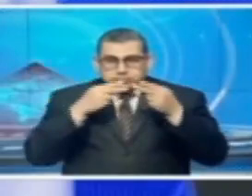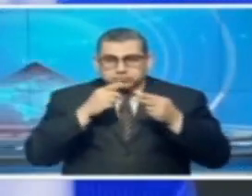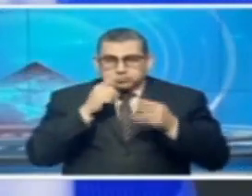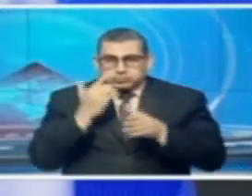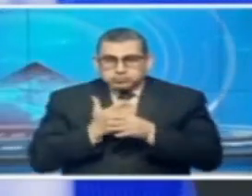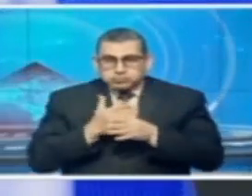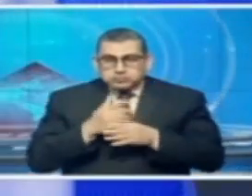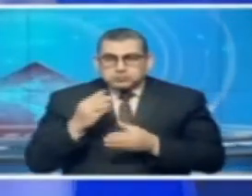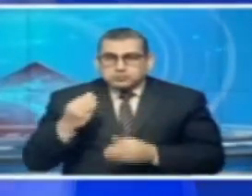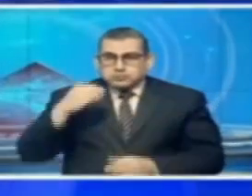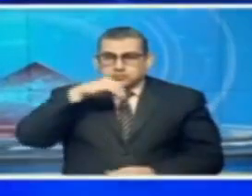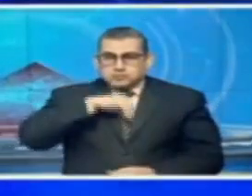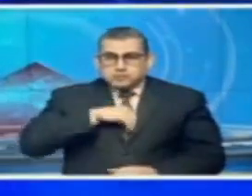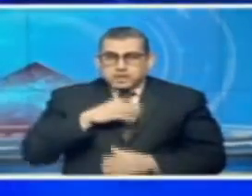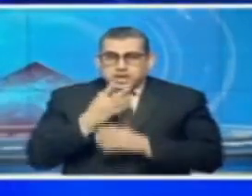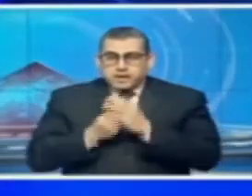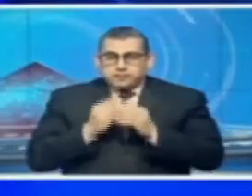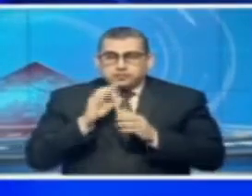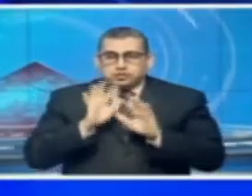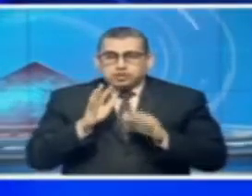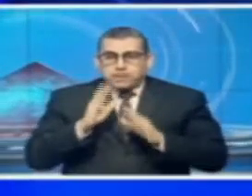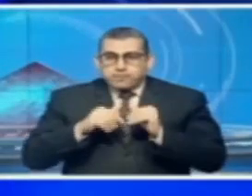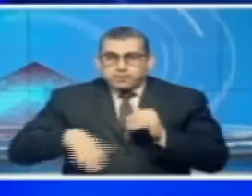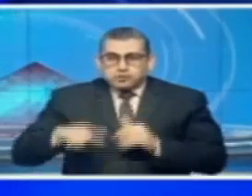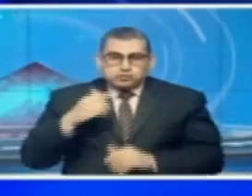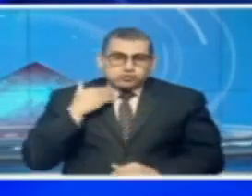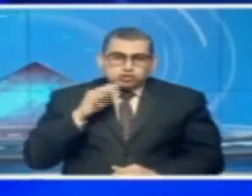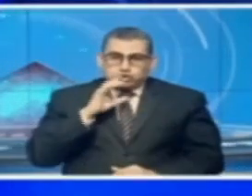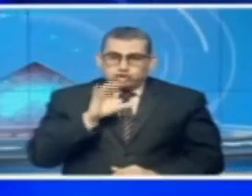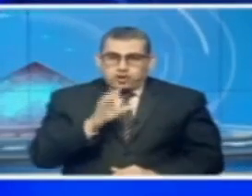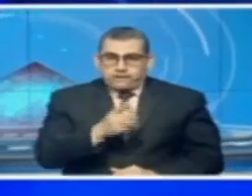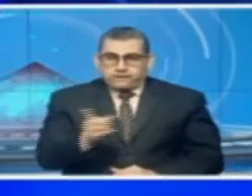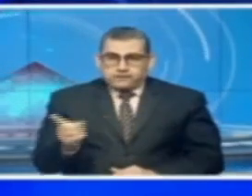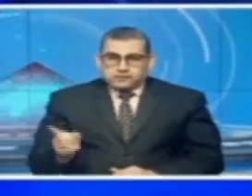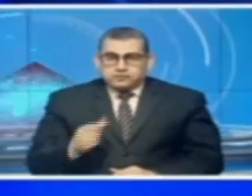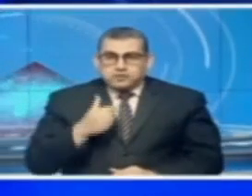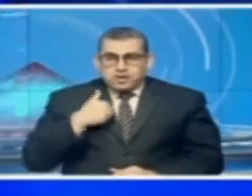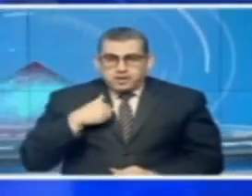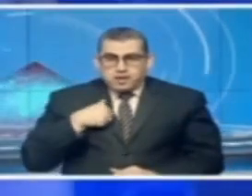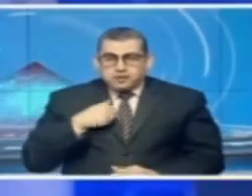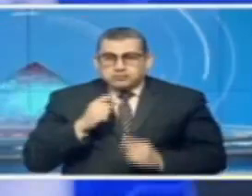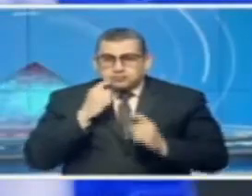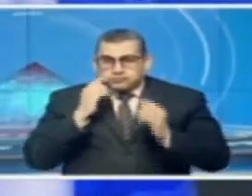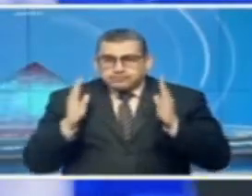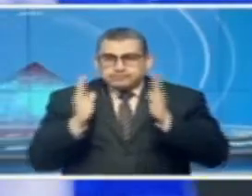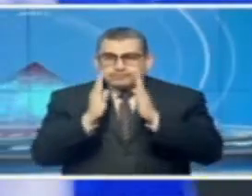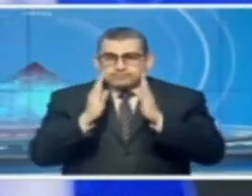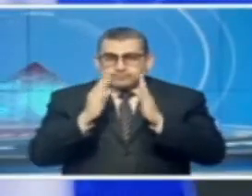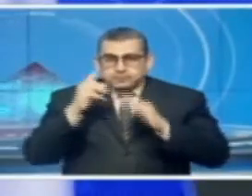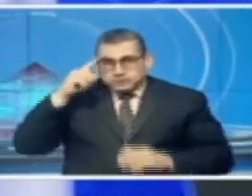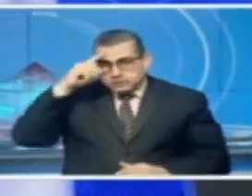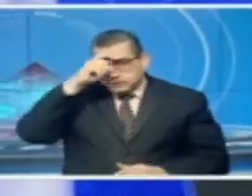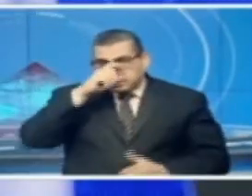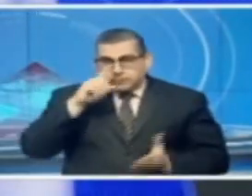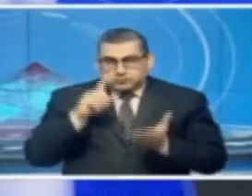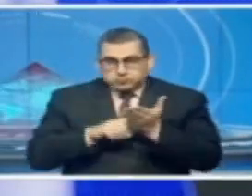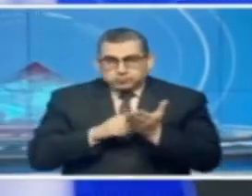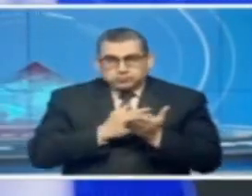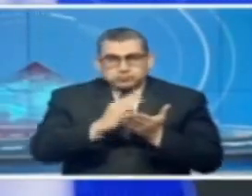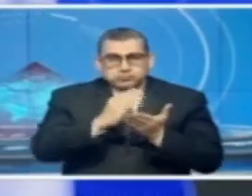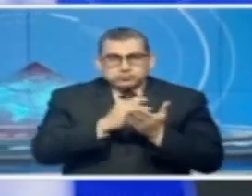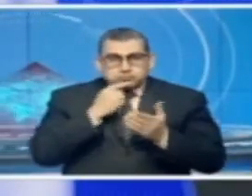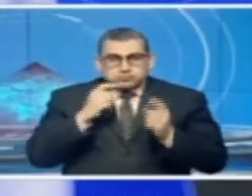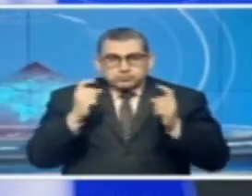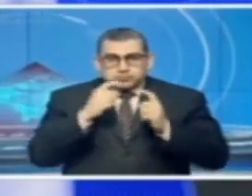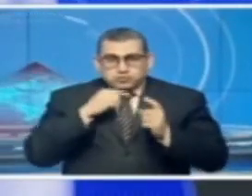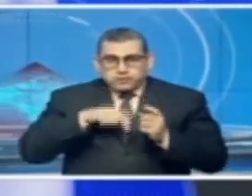فينا أبناء الوطن الشرفاء، ونحن نواجه المحن والأزمات التي